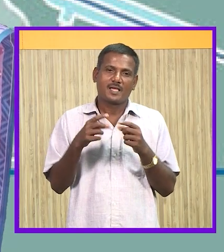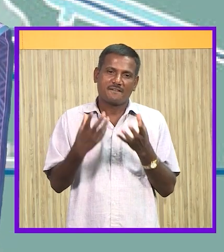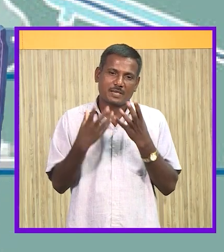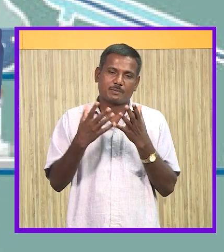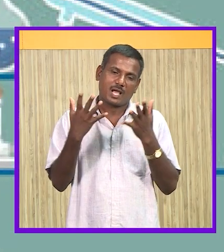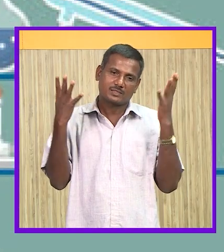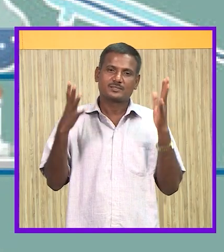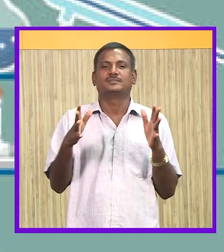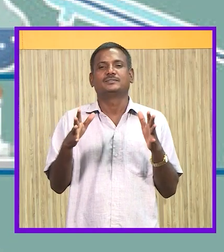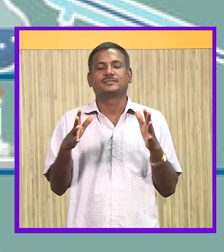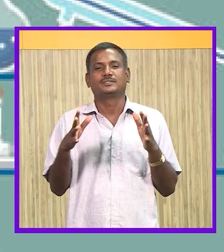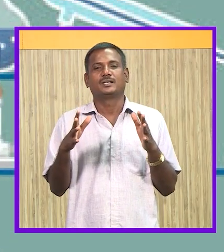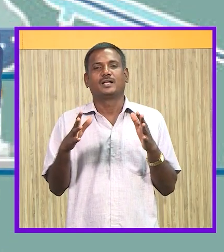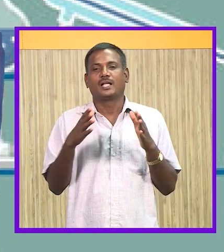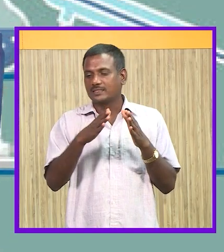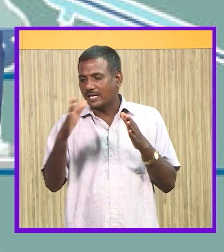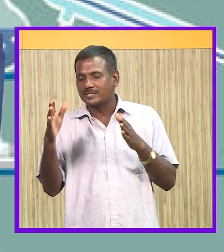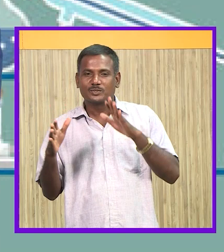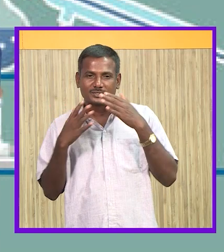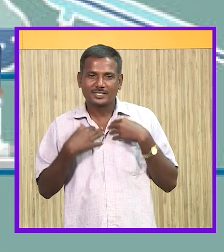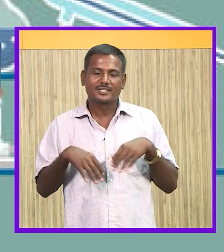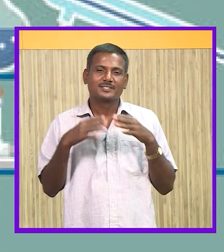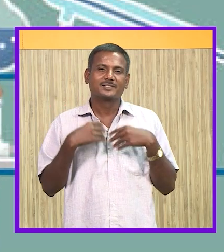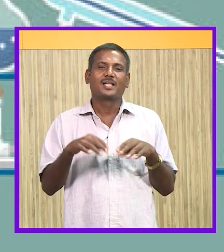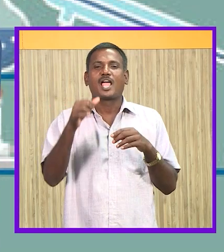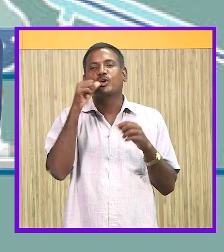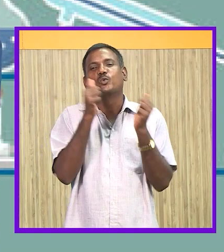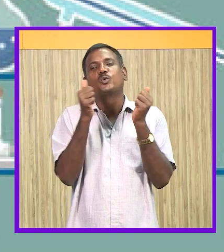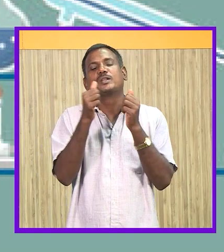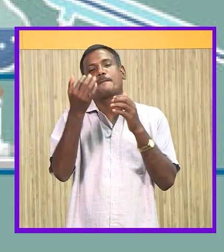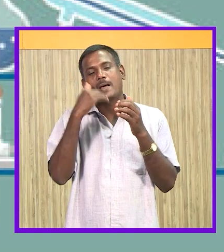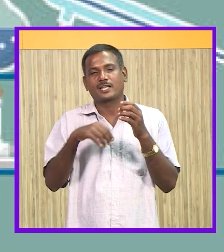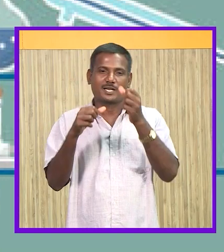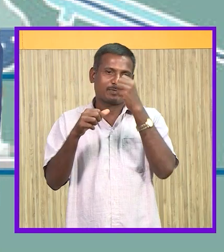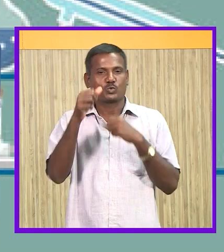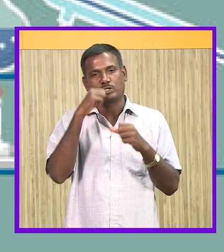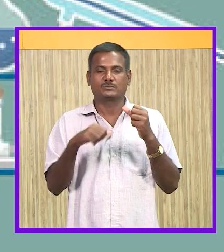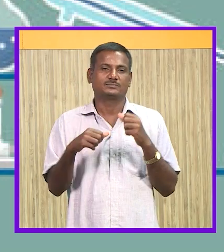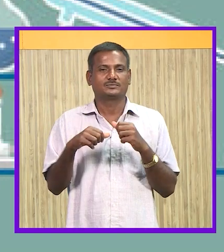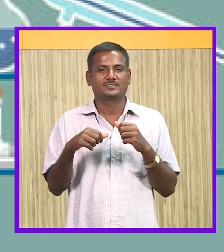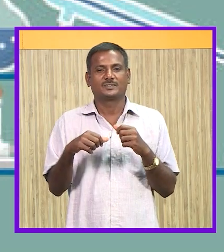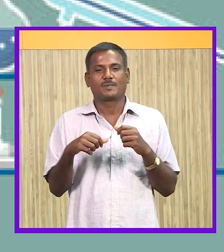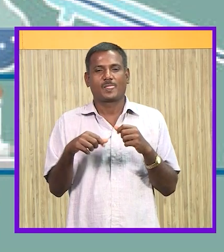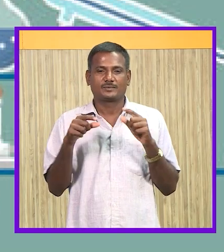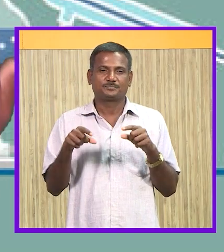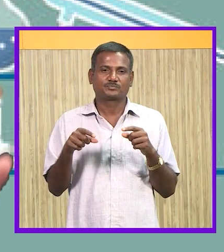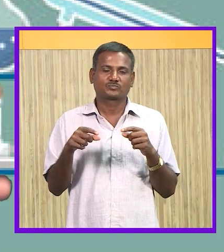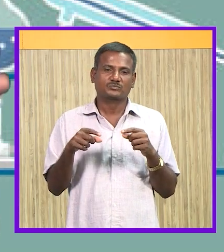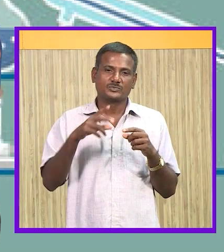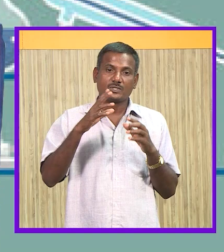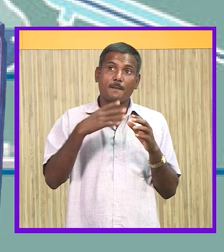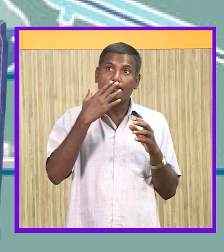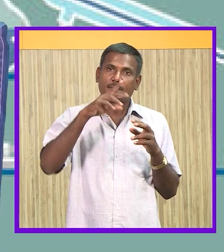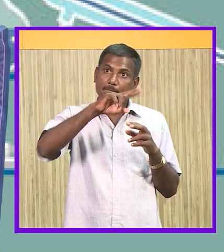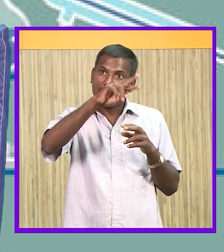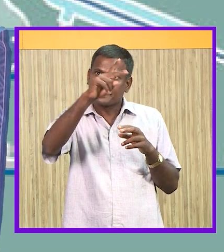வெப்பம் அதிகமாக இருப்பதற்காக, தனித்து கொள்வதற்காக இந்த குளிரான பானங்களை நீங்கள் எடுத்துக்கொள்றீங்க. இப்படி பருவ